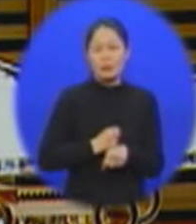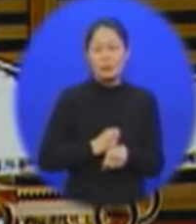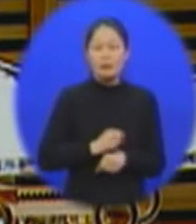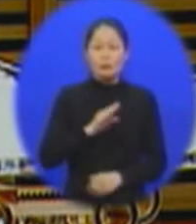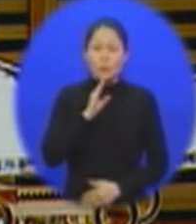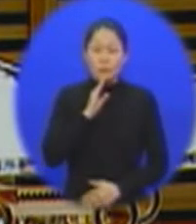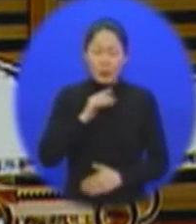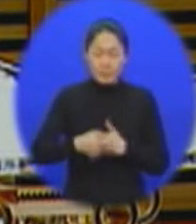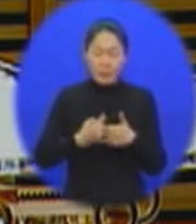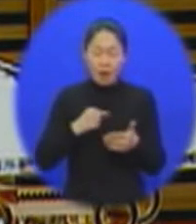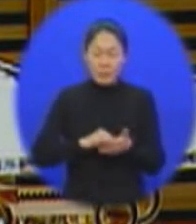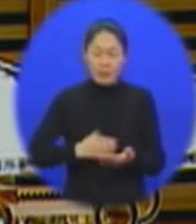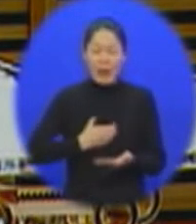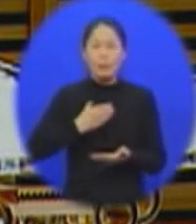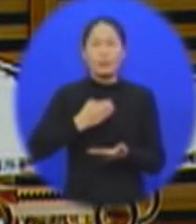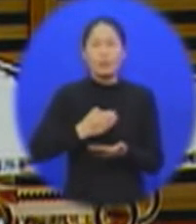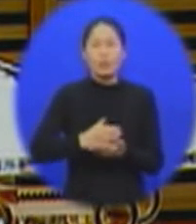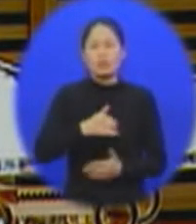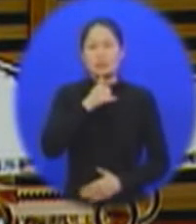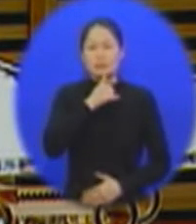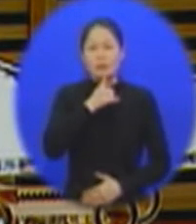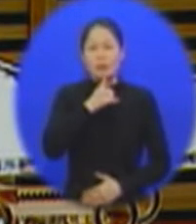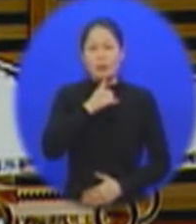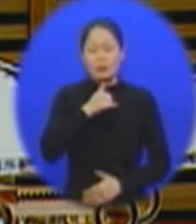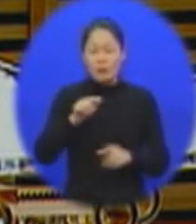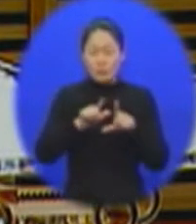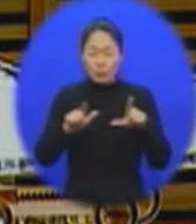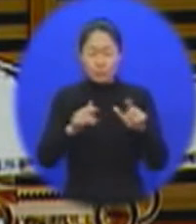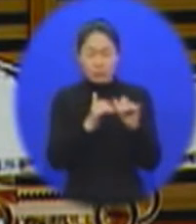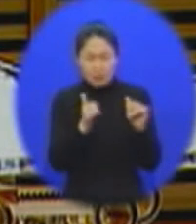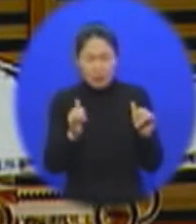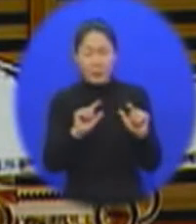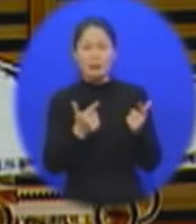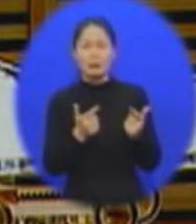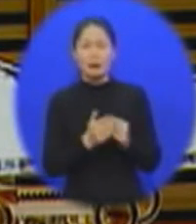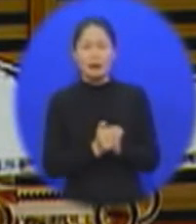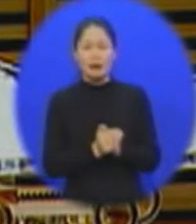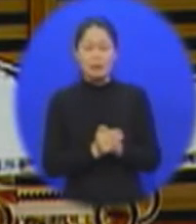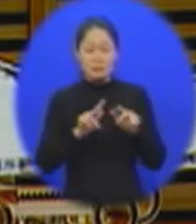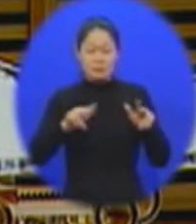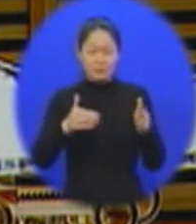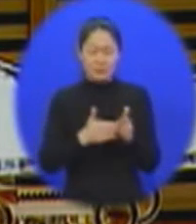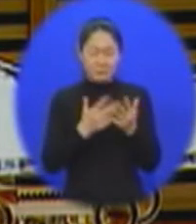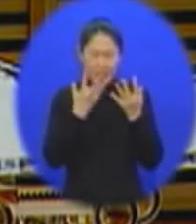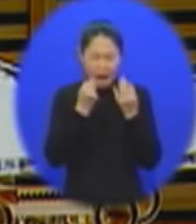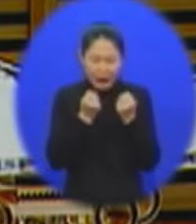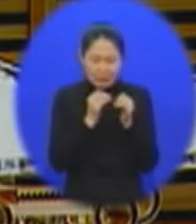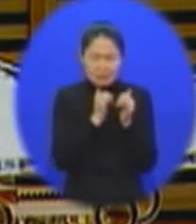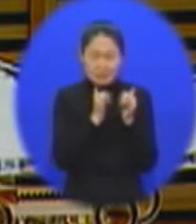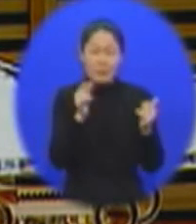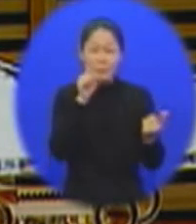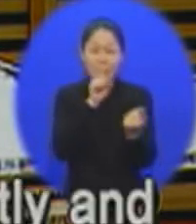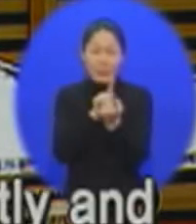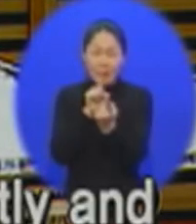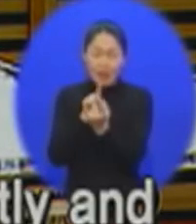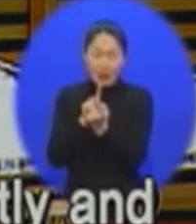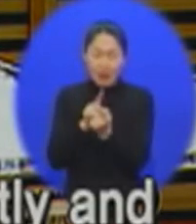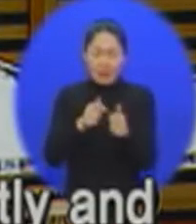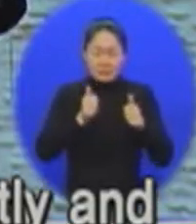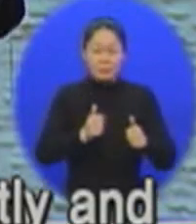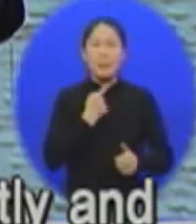너무너무 마음에 감동이 오는 거예요 보통사람이 아닌 겁니다 그동안 자기가 수많은 사람을 만나보고 재판도 해봤지만